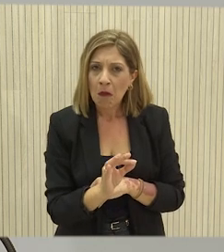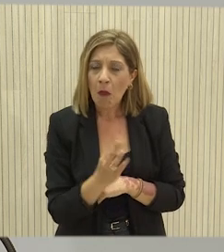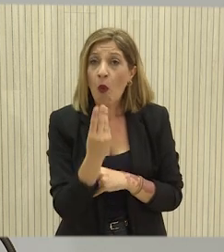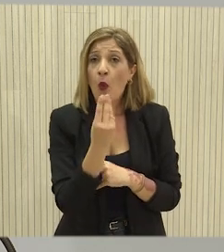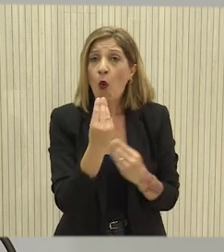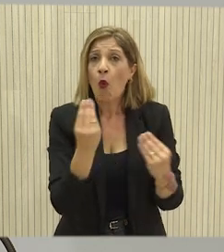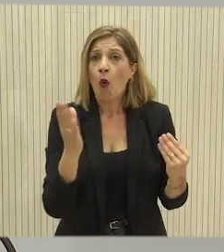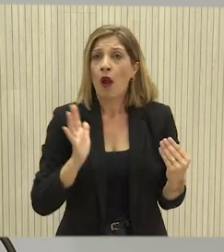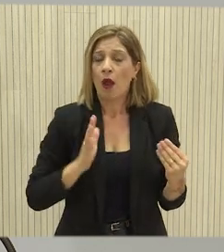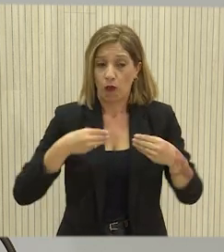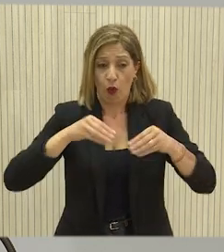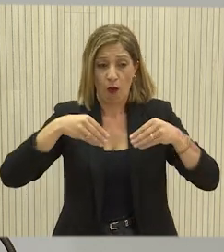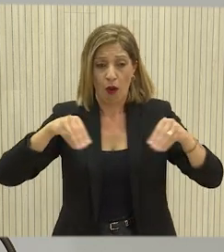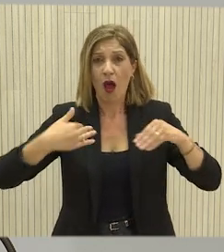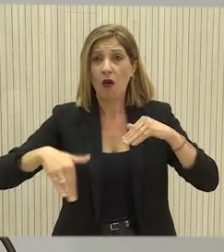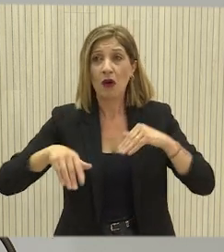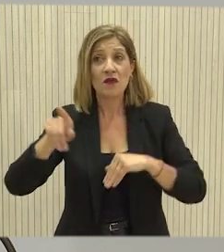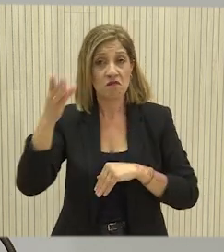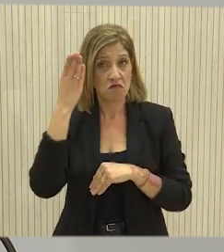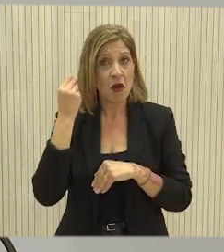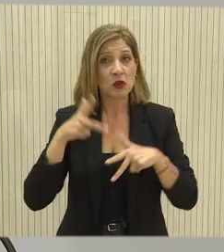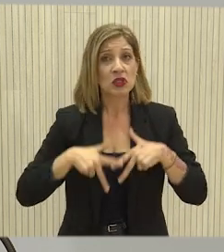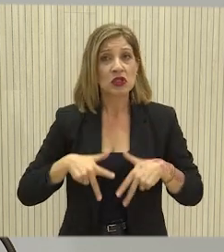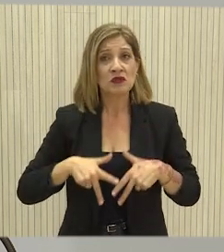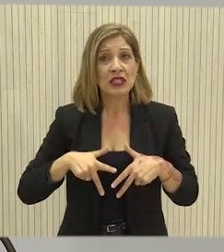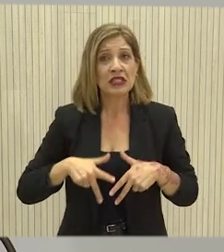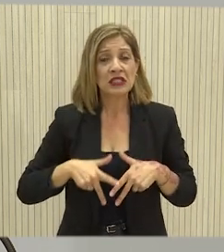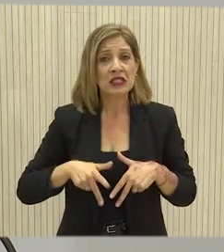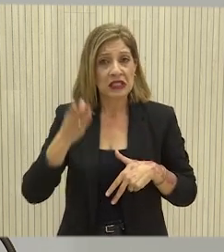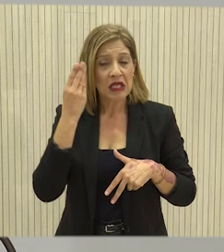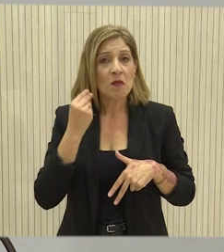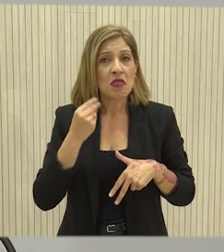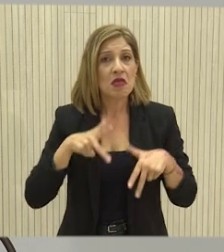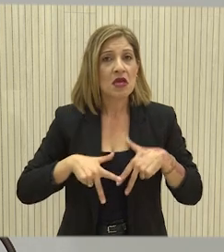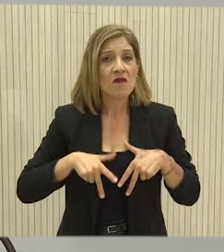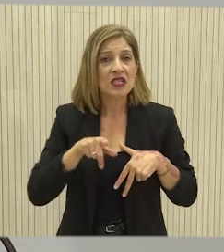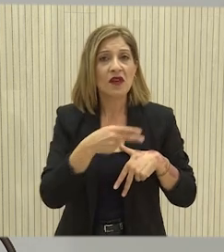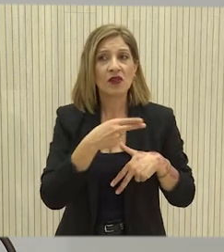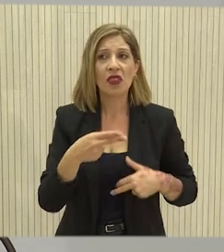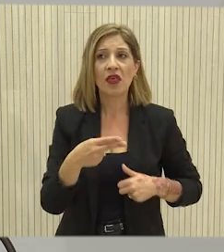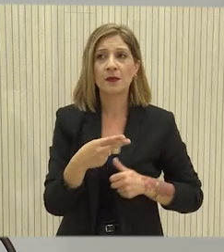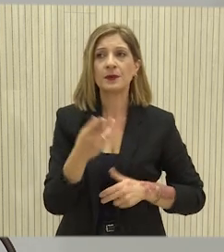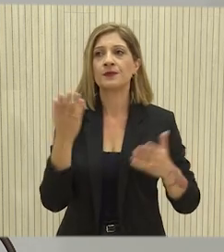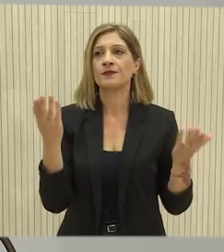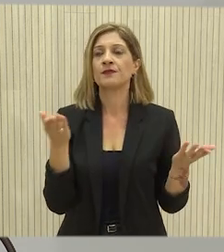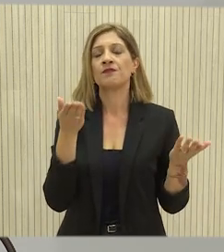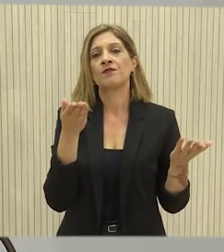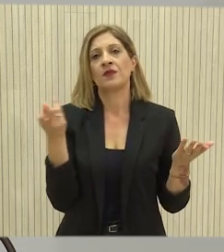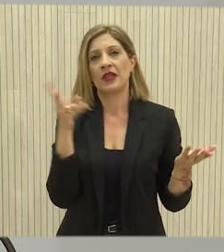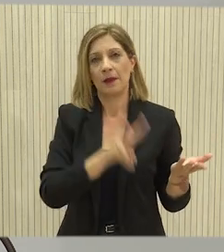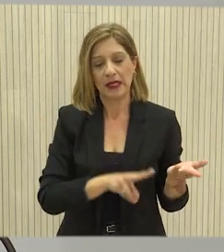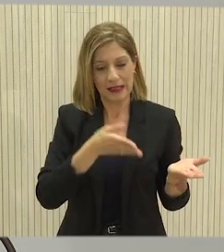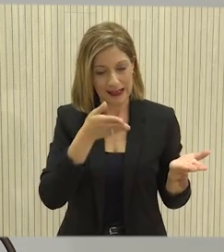μεγάλος αριθμός πωλήσεων. Υπάρχει κάποια ενημέρωση της κυβέρνησης σε σχέση με το τι γίνεται με τα ζητήματα αυτά? Αυτές οι πληροφορίες,